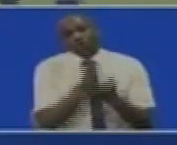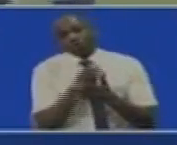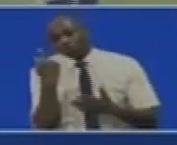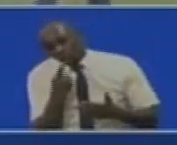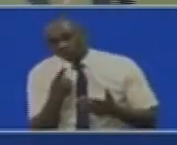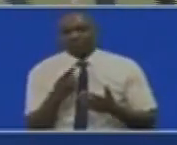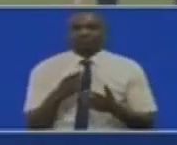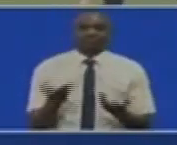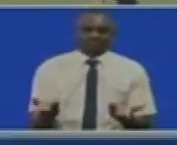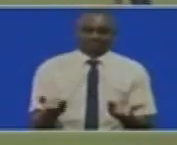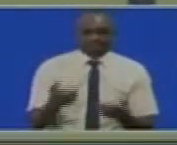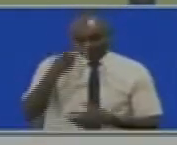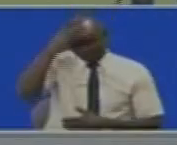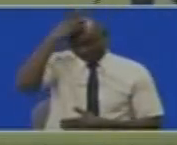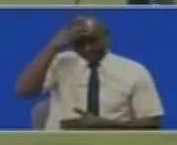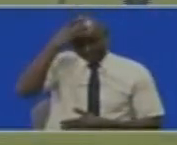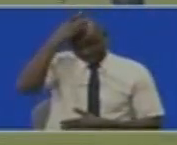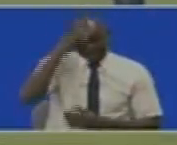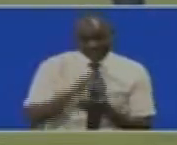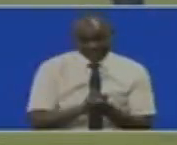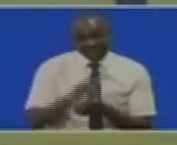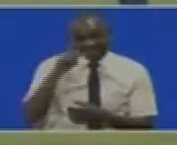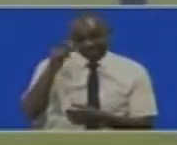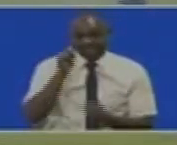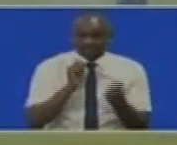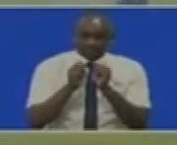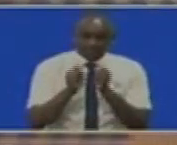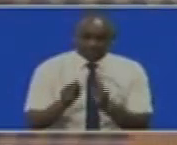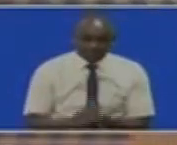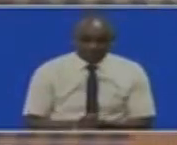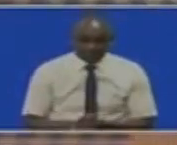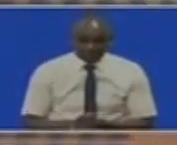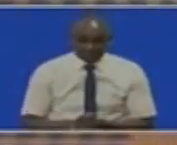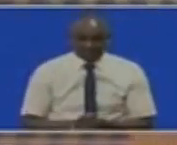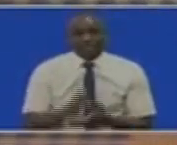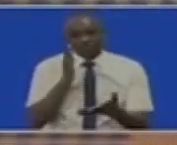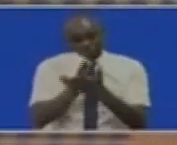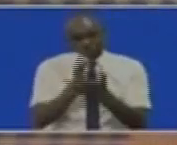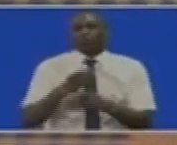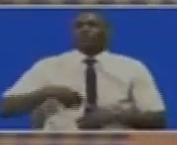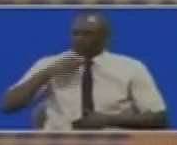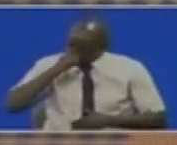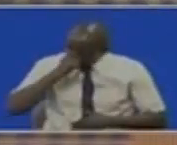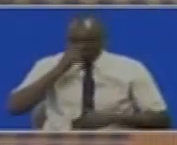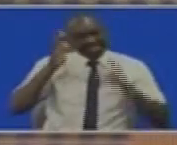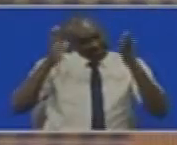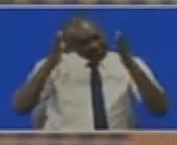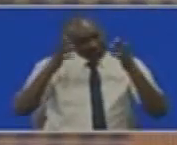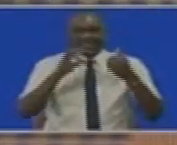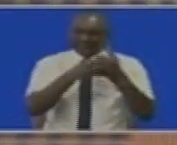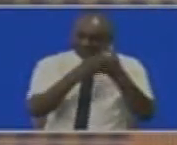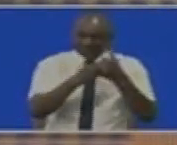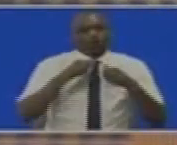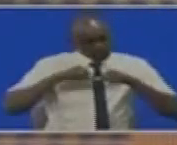mbichi. Moses Wahisi, KTN Michezo. Bila shaka kila laheri kwa timu hiyo ya Kenya.